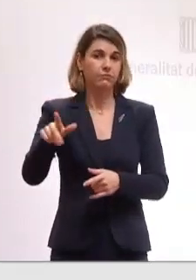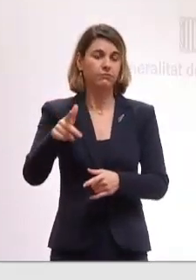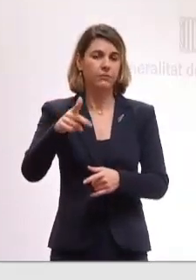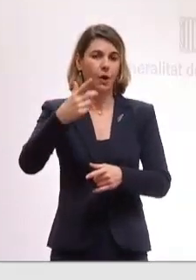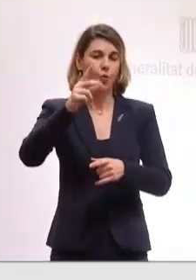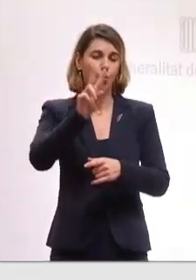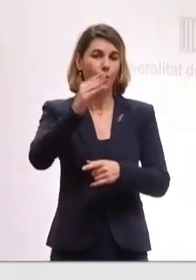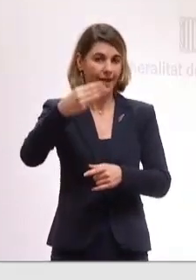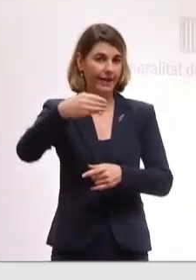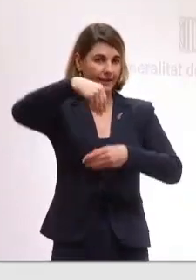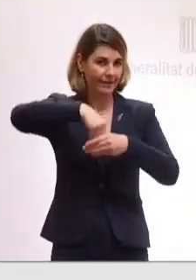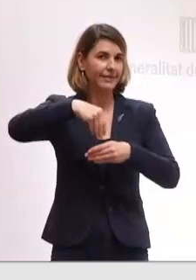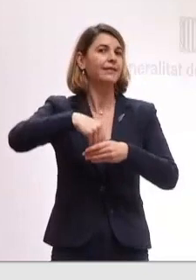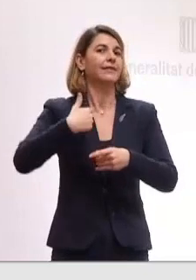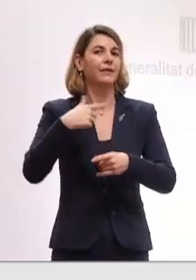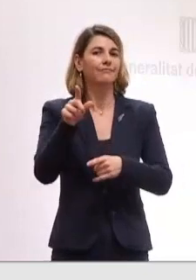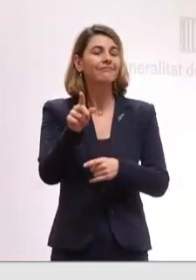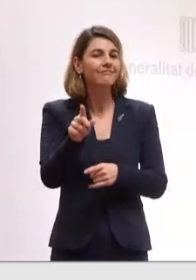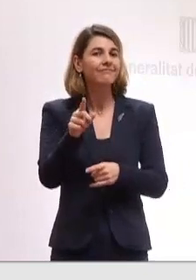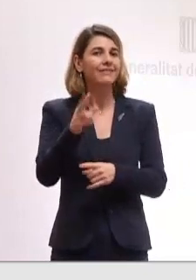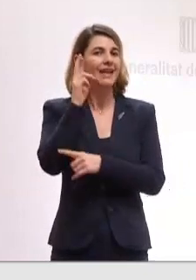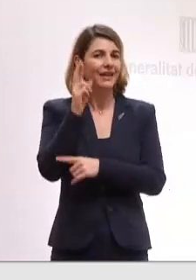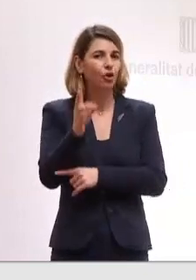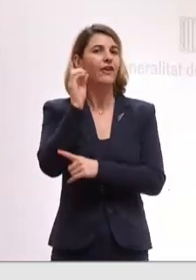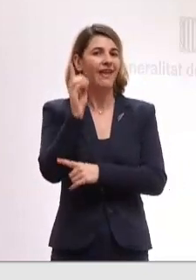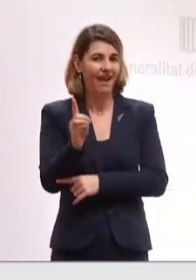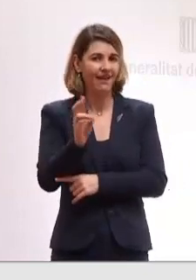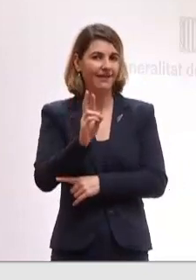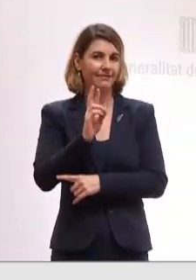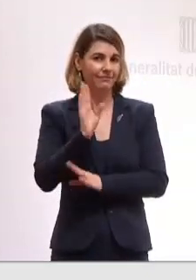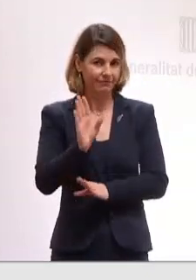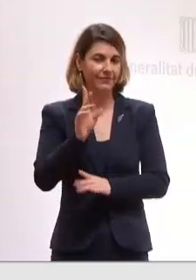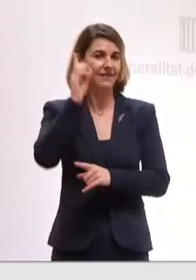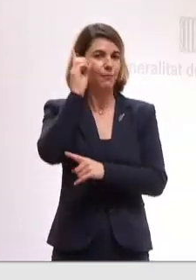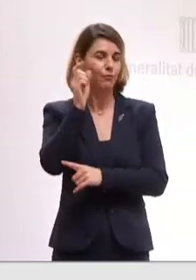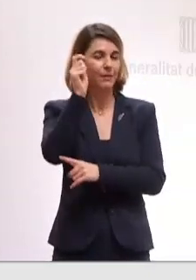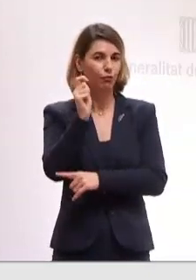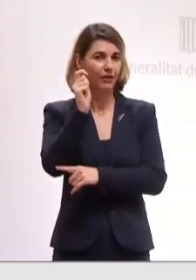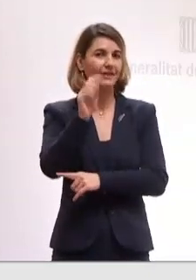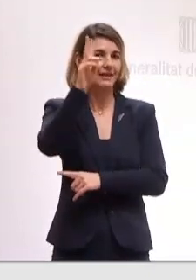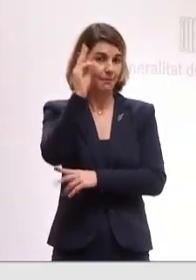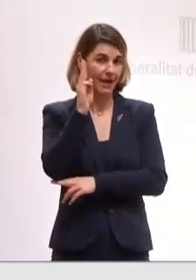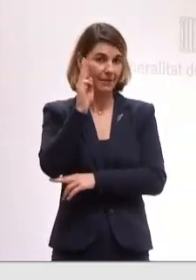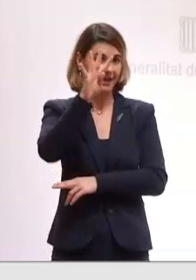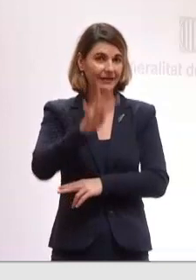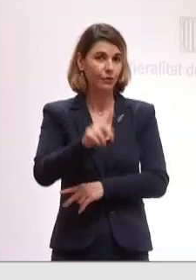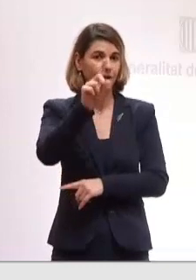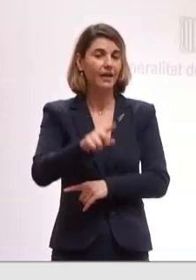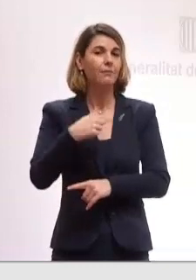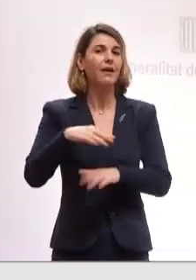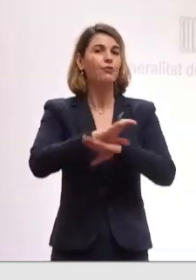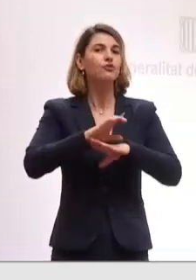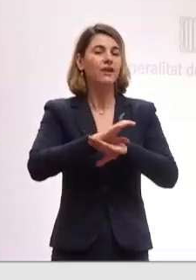Universitat Autònoma de Barcelona, d'on va ser degà i rector, va ser diputat del Parlament de Catalunya i conseller de Justícia entre els